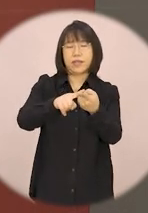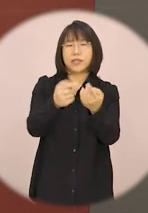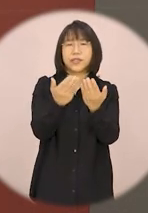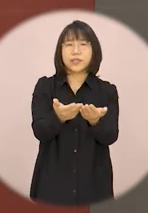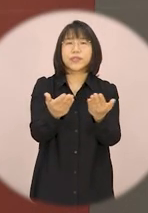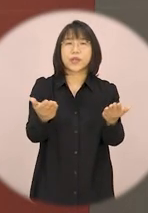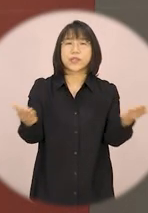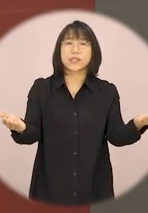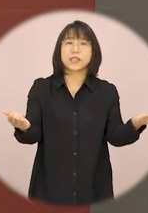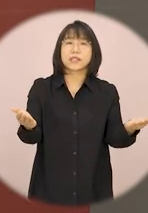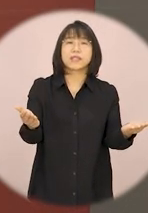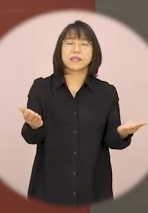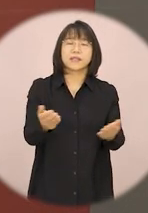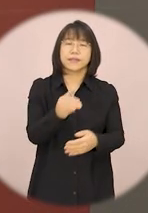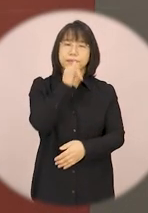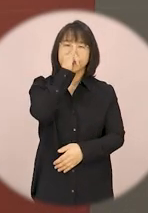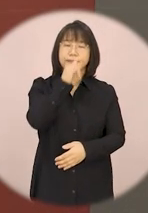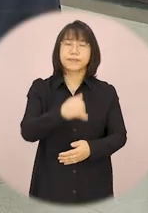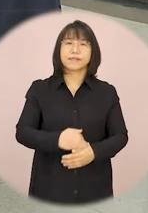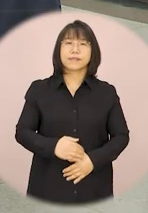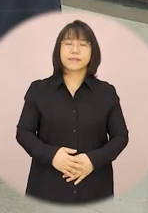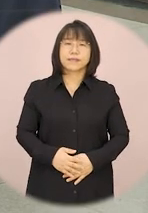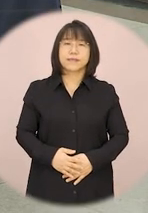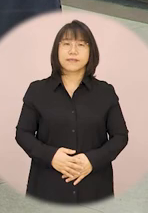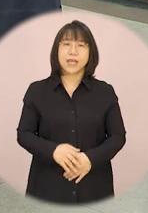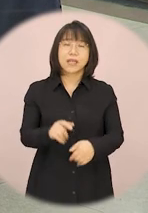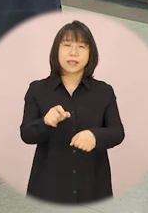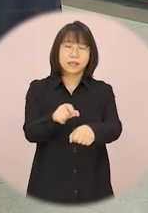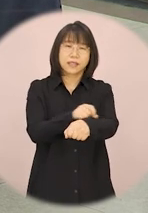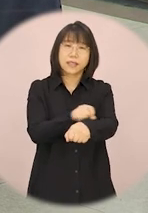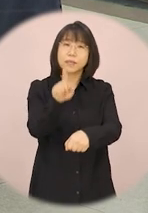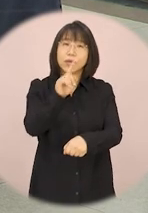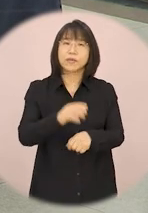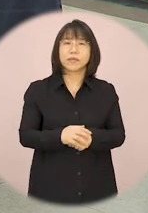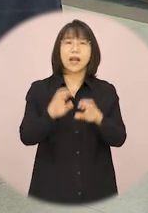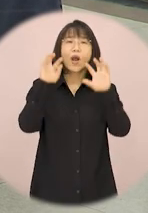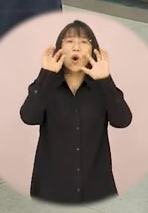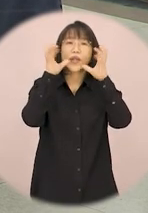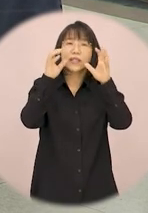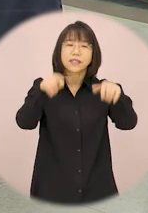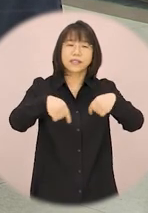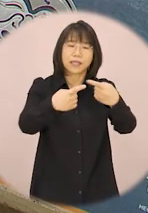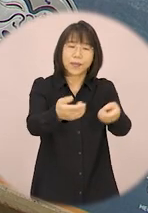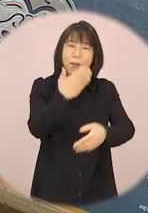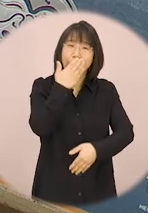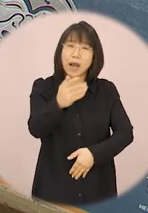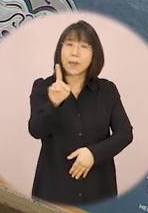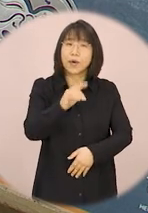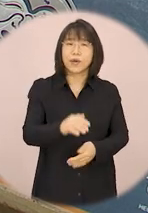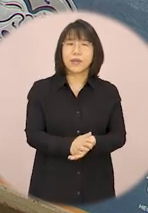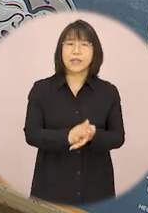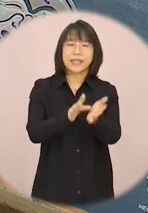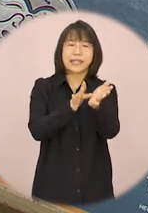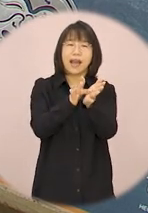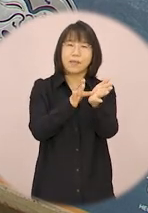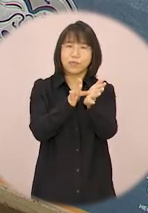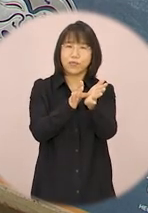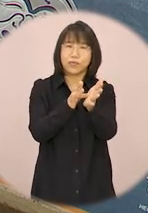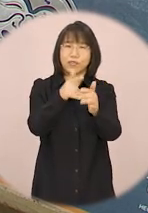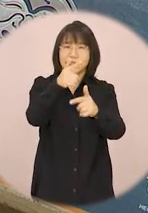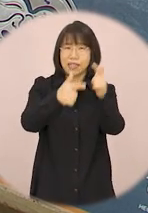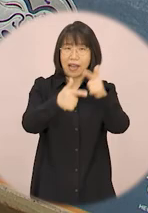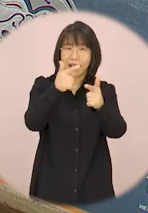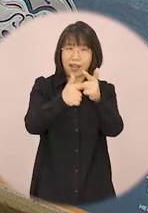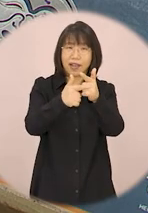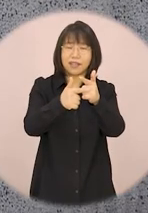자료들을 전시하게 되었습니다 특히 어린이들의 참여가 가능한 나무야 캅 을 만들 수 있는 체험 프로그램도